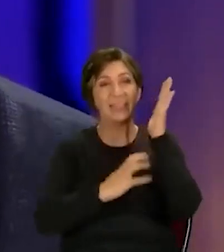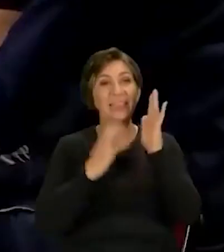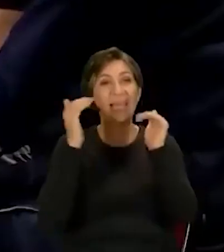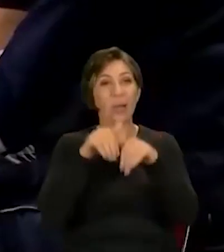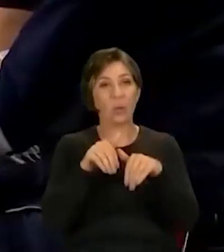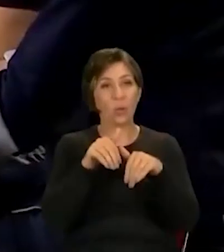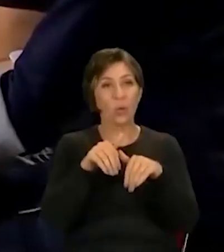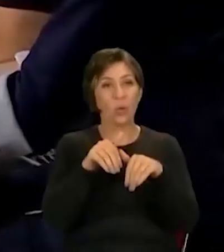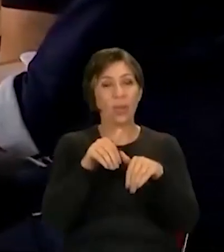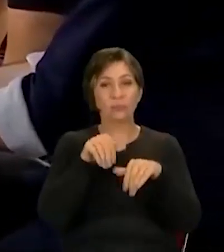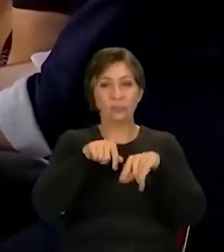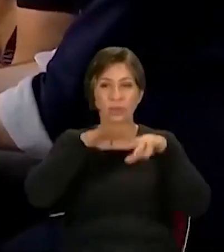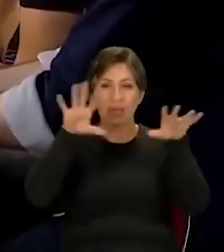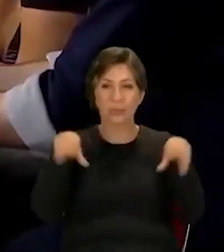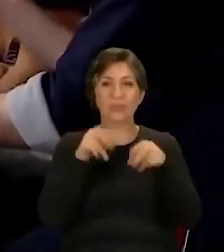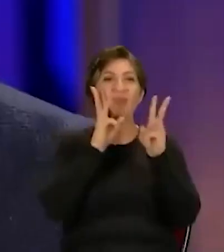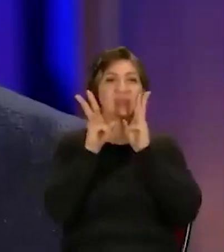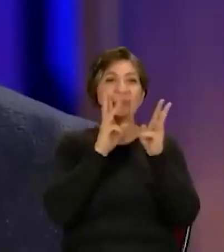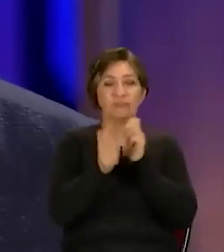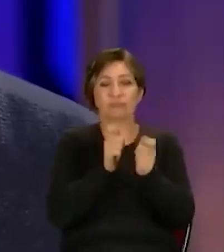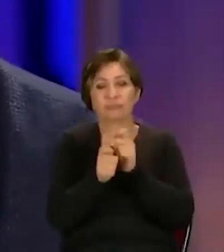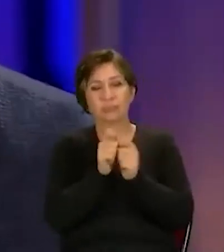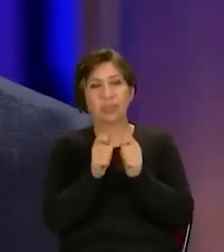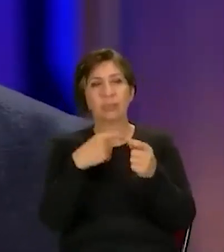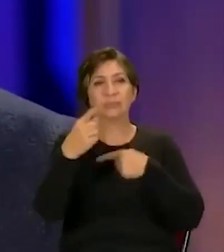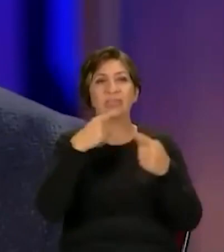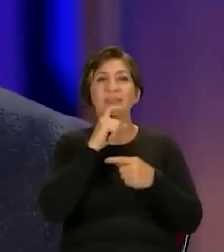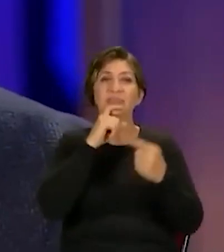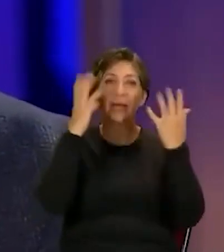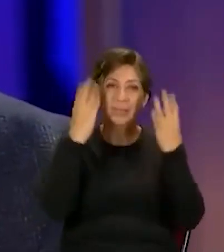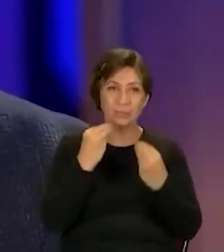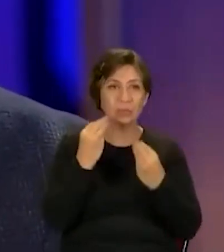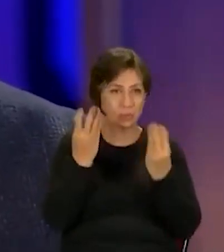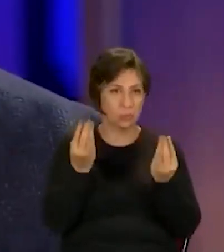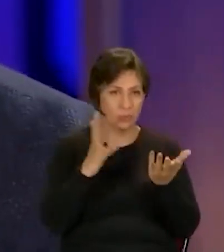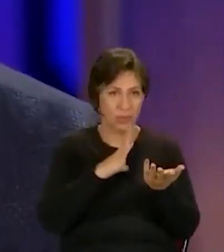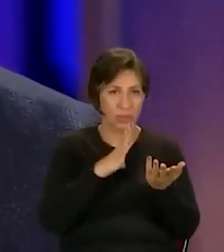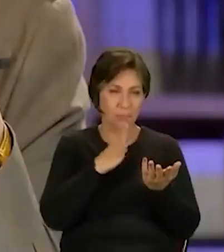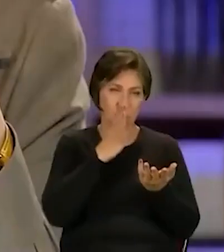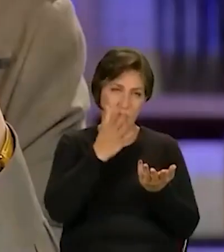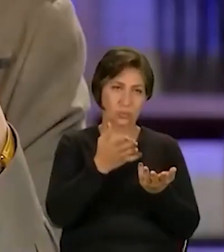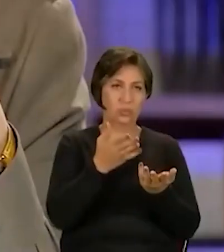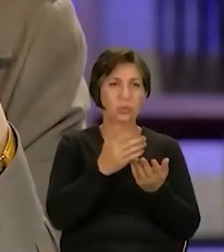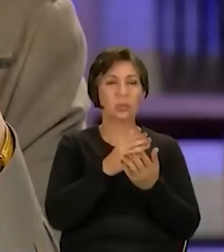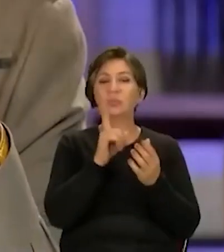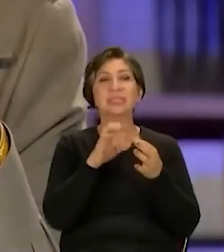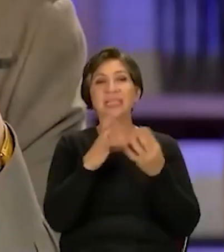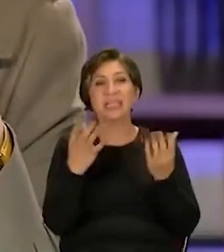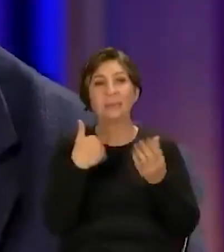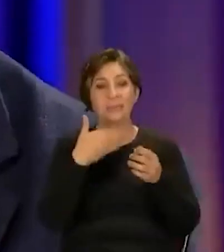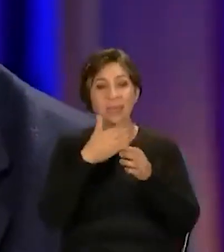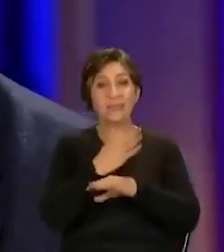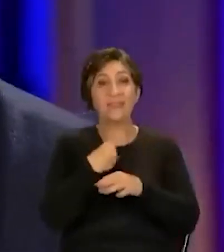geliyor. Şimdi bugün hepimiz böyle WhatsApp'lardan yazışırken birbirimizi yanlış anladığımız zamanlar olmuş. Evet. Bilirsiniz bunun sebebi de